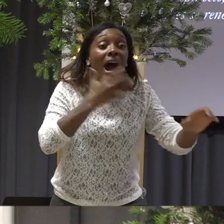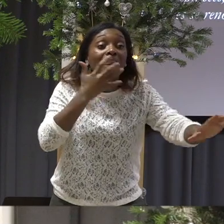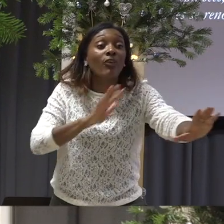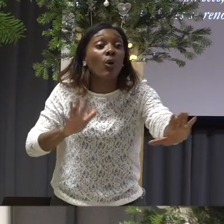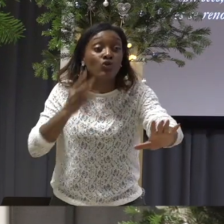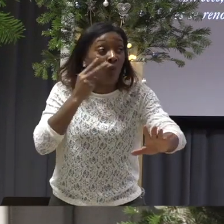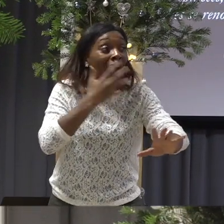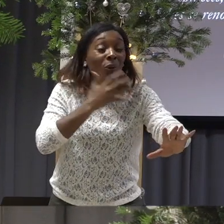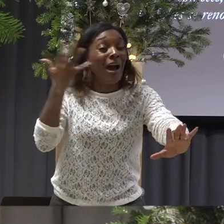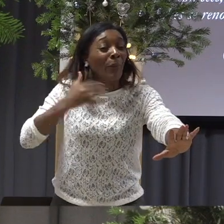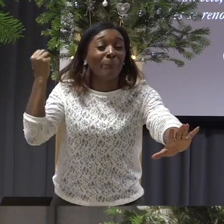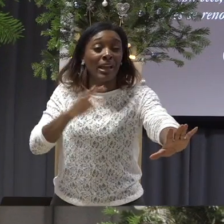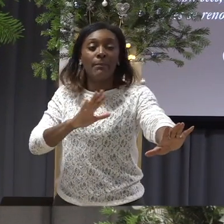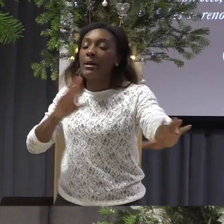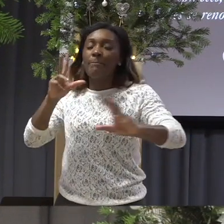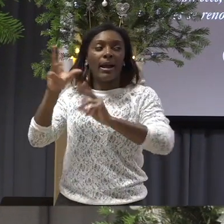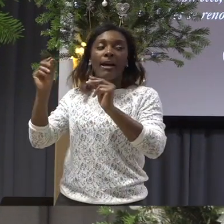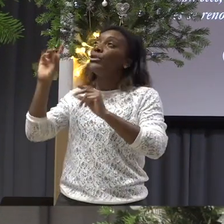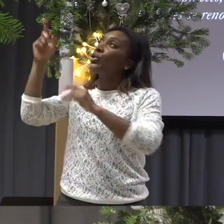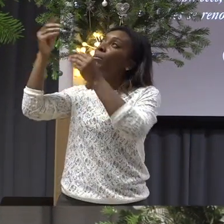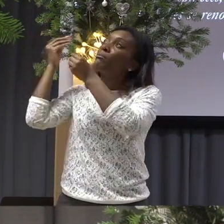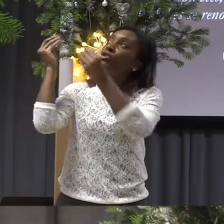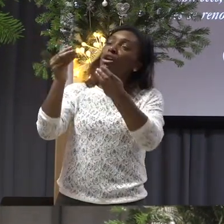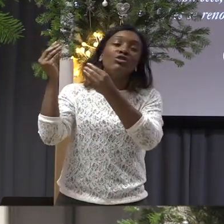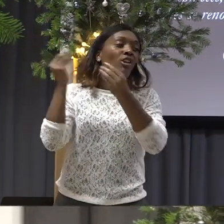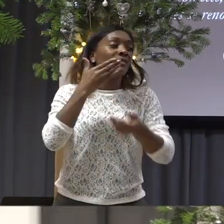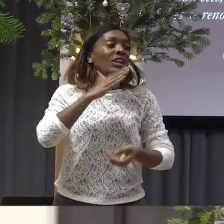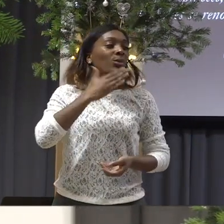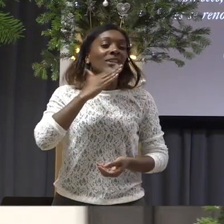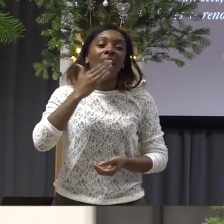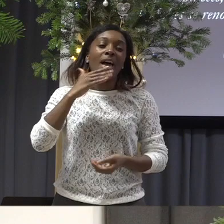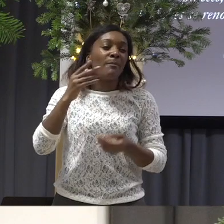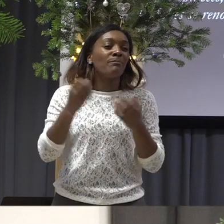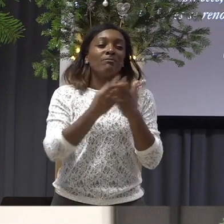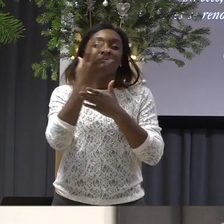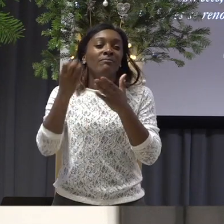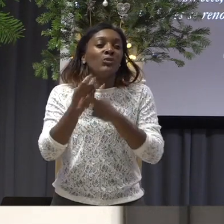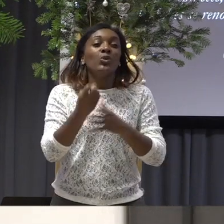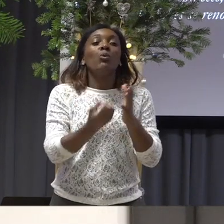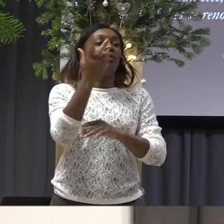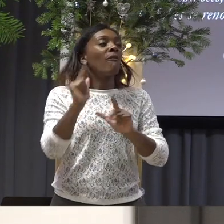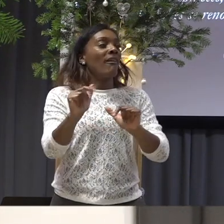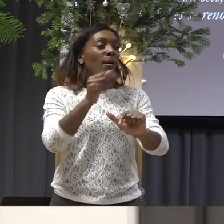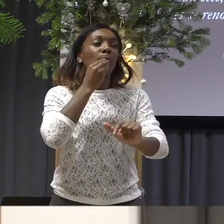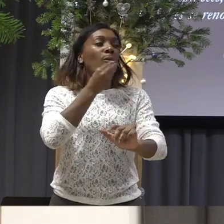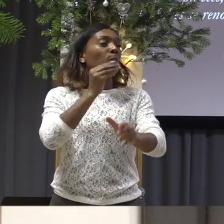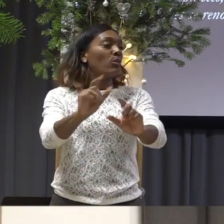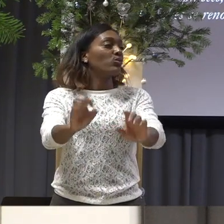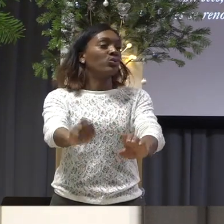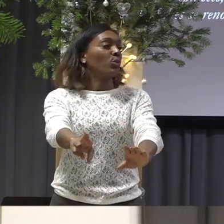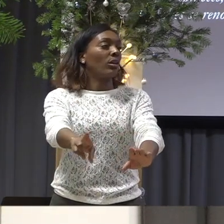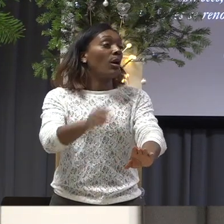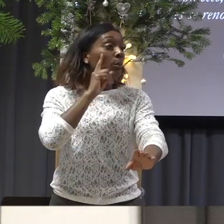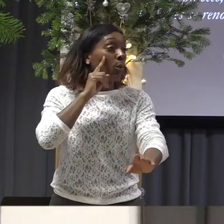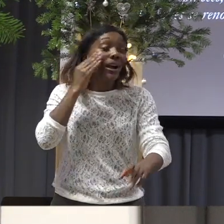ses bontés. Il renouvellera à Jérusalem ses bontés. Peu importe ce qui se passe aujourd'hui, je sais une chose est vraie, Dieu